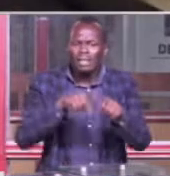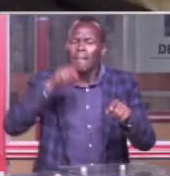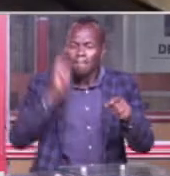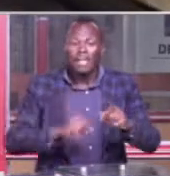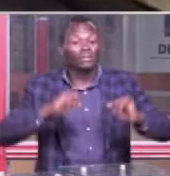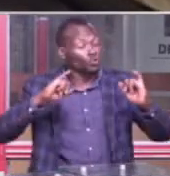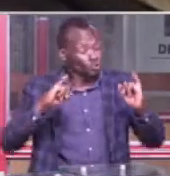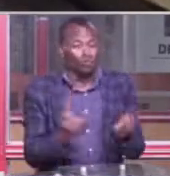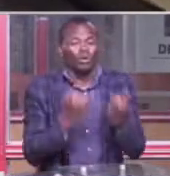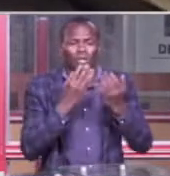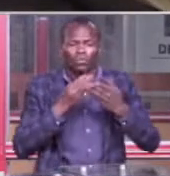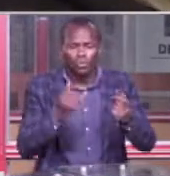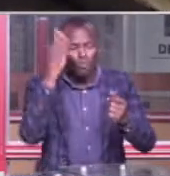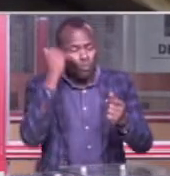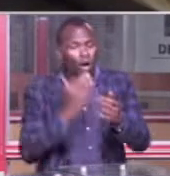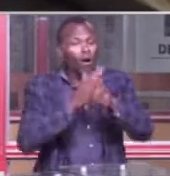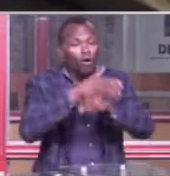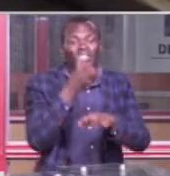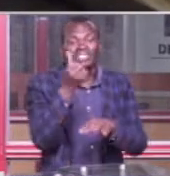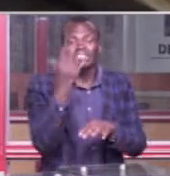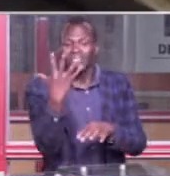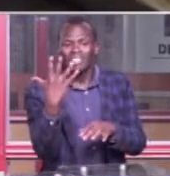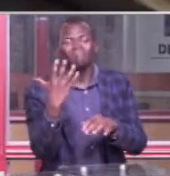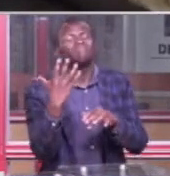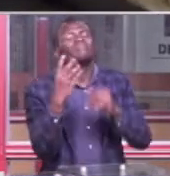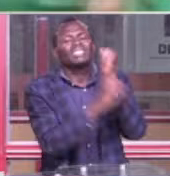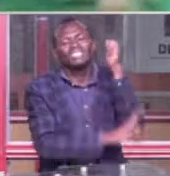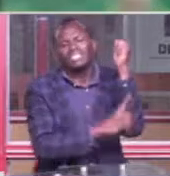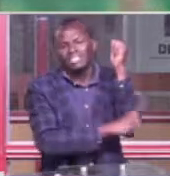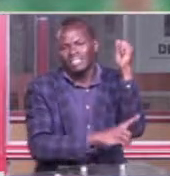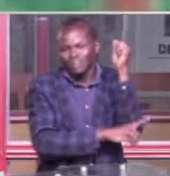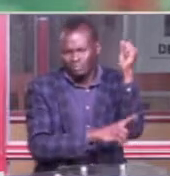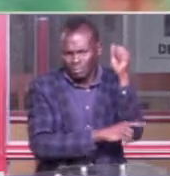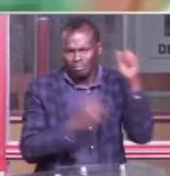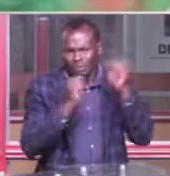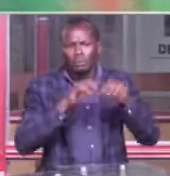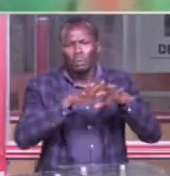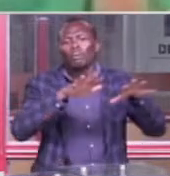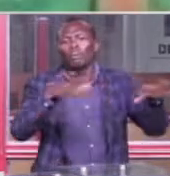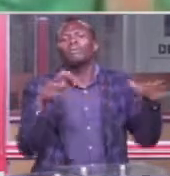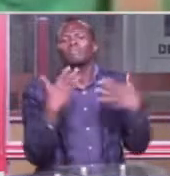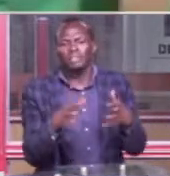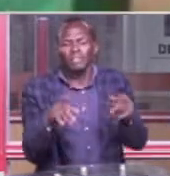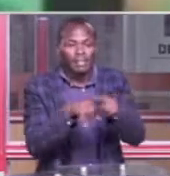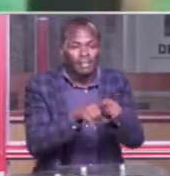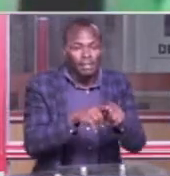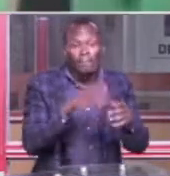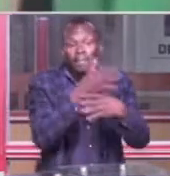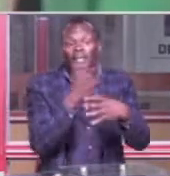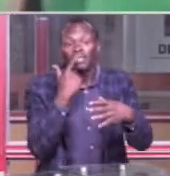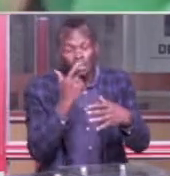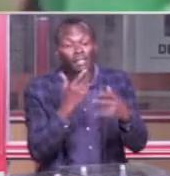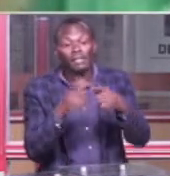disitulikiti 65 zikoseddwa. Minisita agamba nti endwadde enkambwe ezigwa teziraze zino okwegirisiza ennyo mu